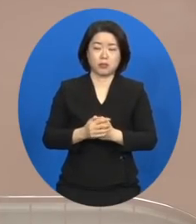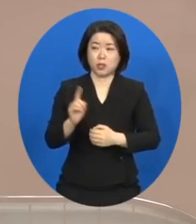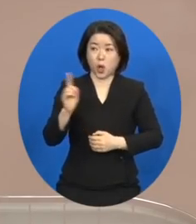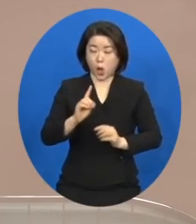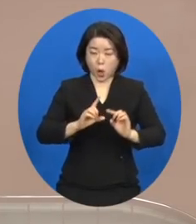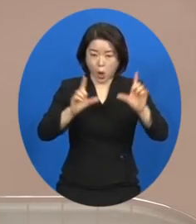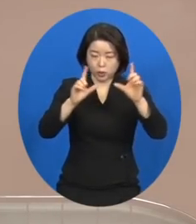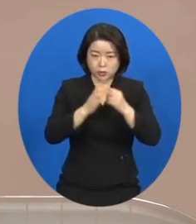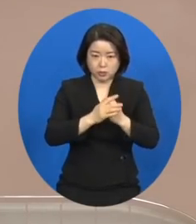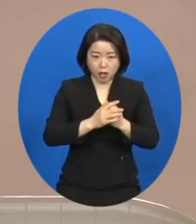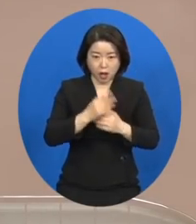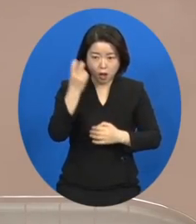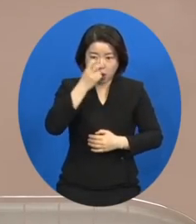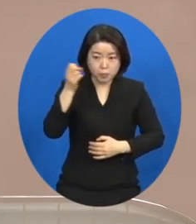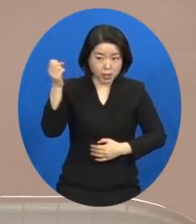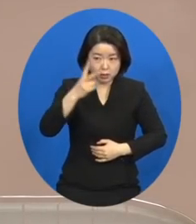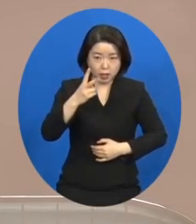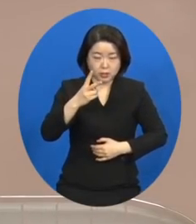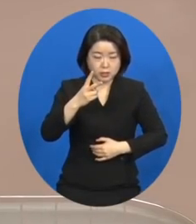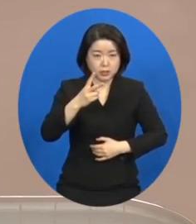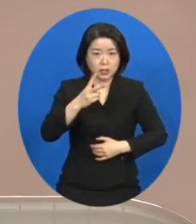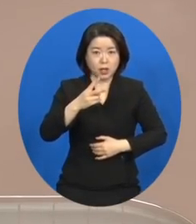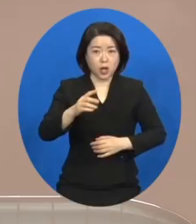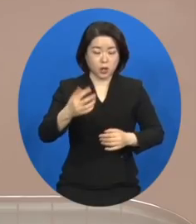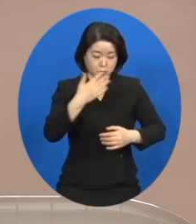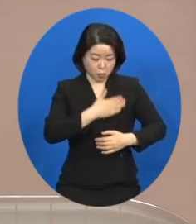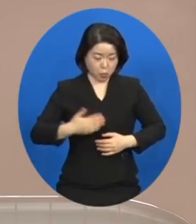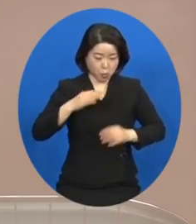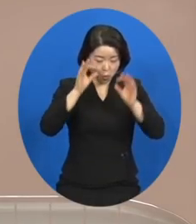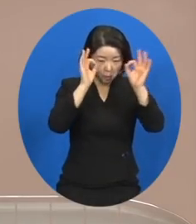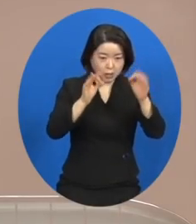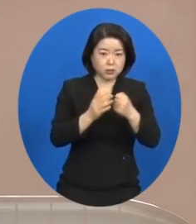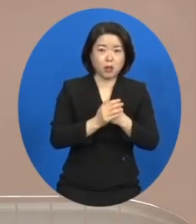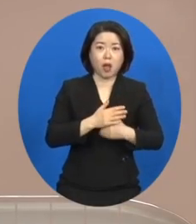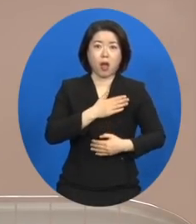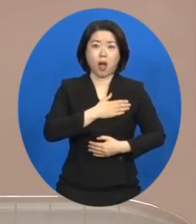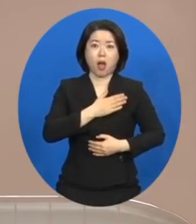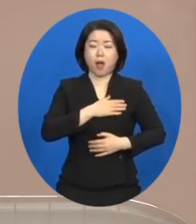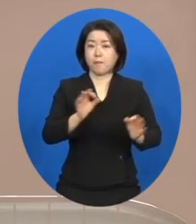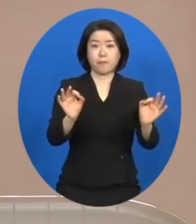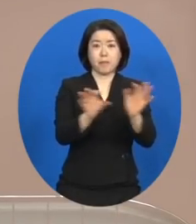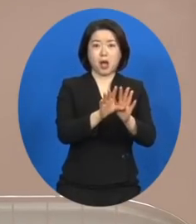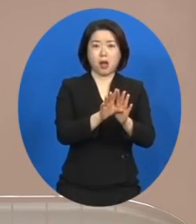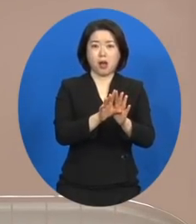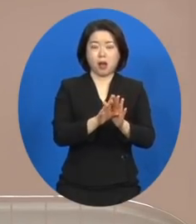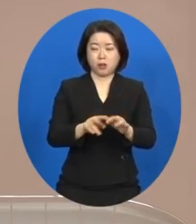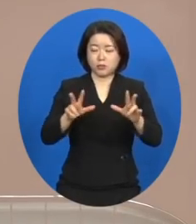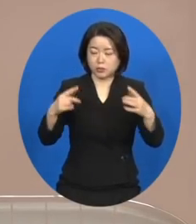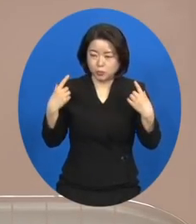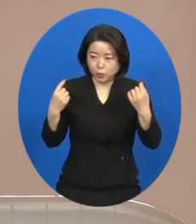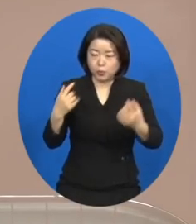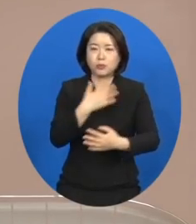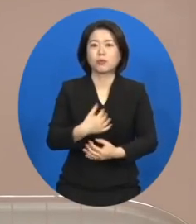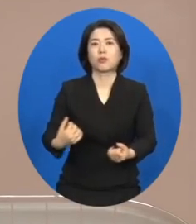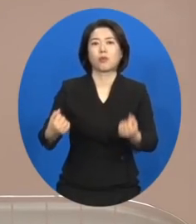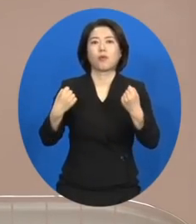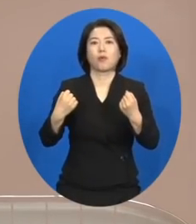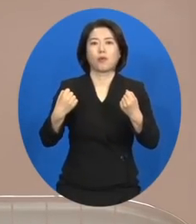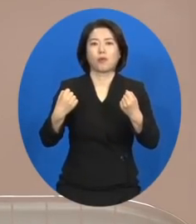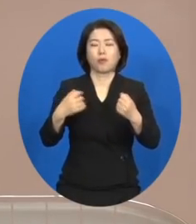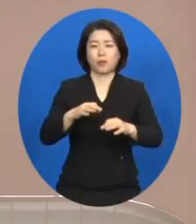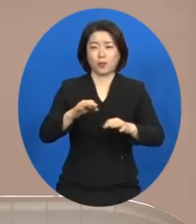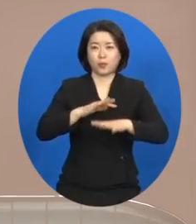그 폐암이 사라지게 된 거예요. 그리고 지금도 건강하게 살아계시다는 그런 놀라운 증거를 해주셨습니다.